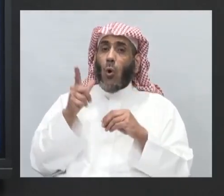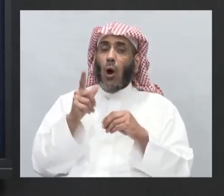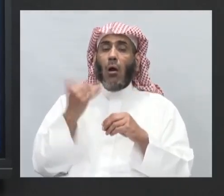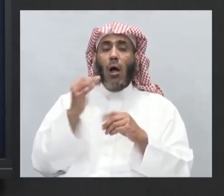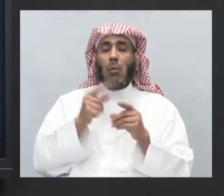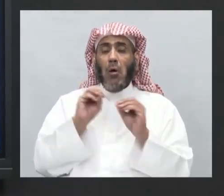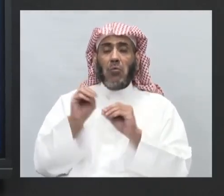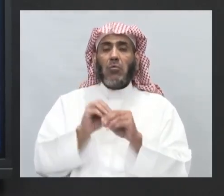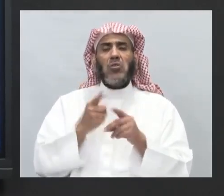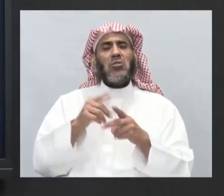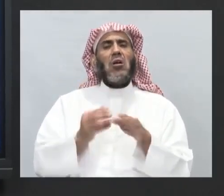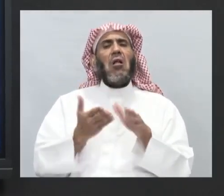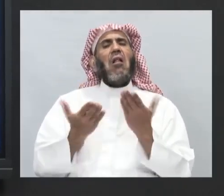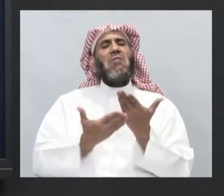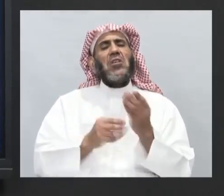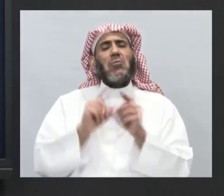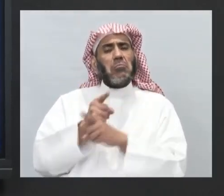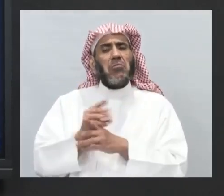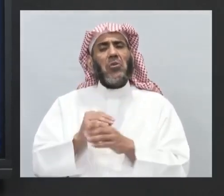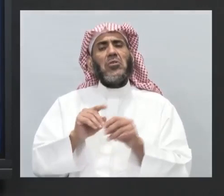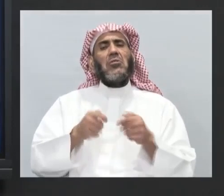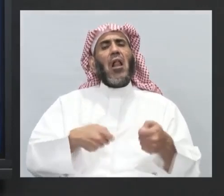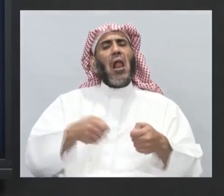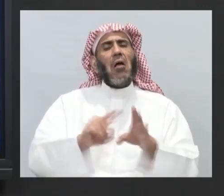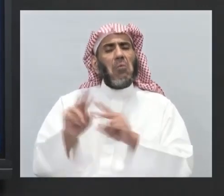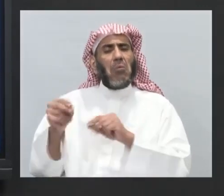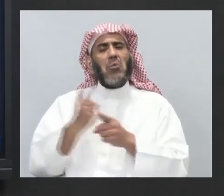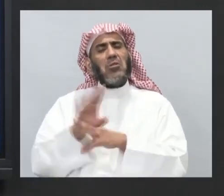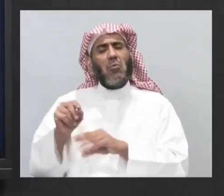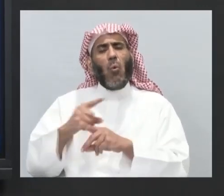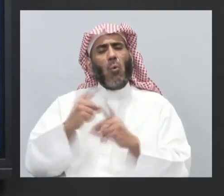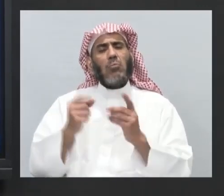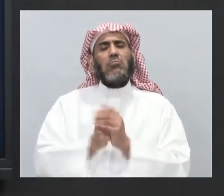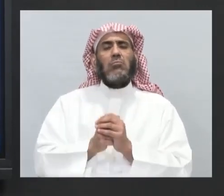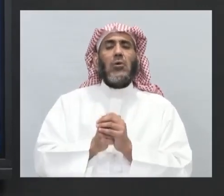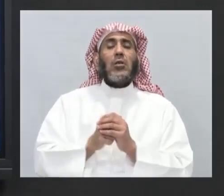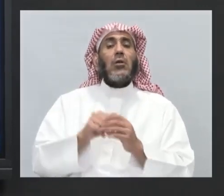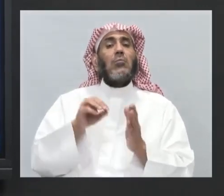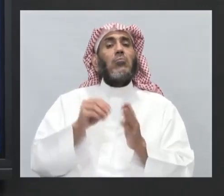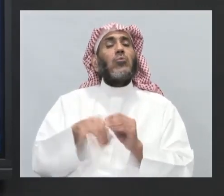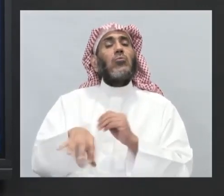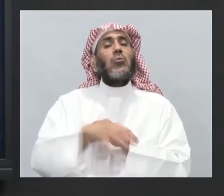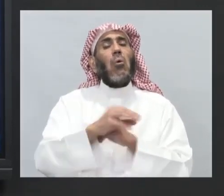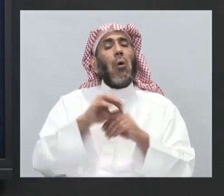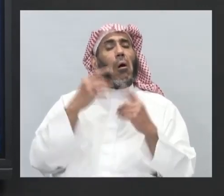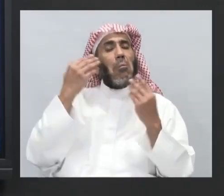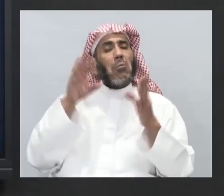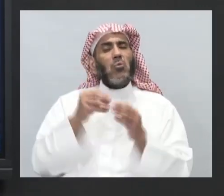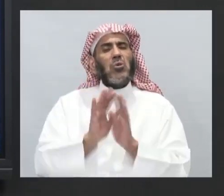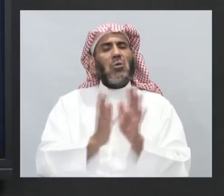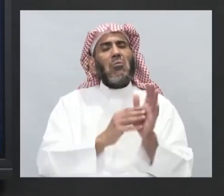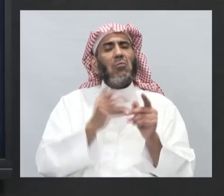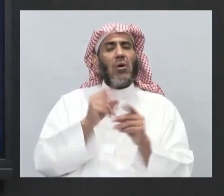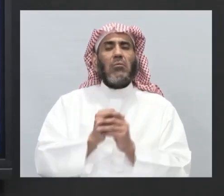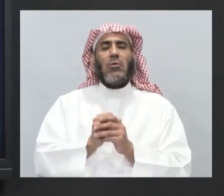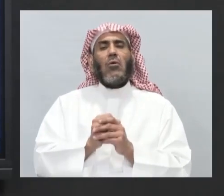مثلا الفيزياء استخدم هذا في حصه الحاسب الالي استخدم هذا وهكذا انت تو وزعها وفق المعطيات التي استخدمها